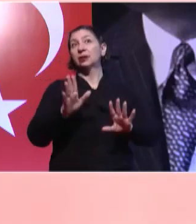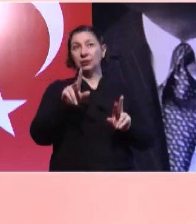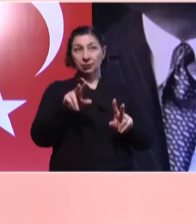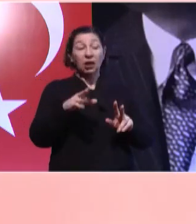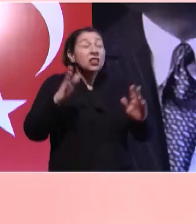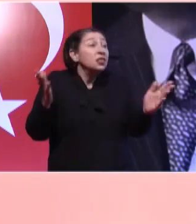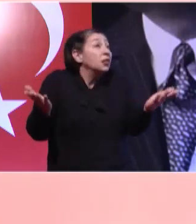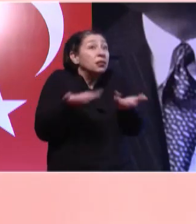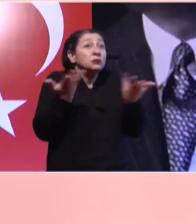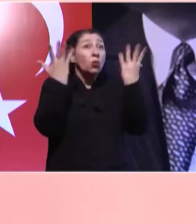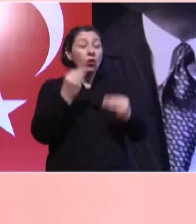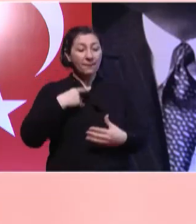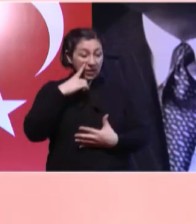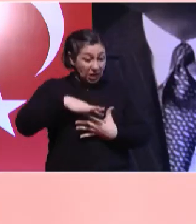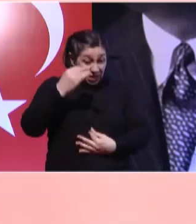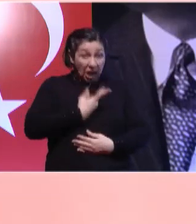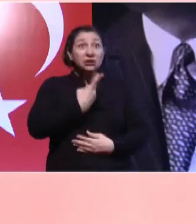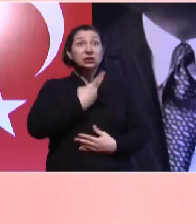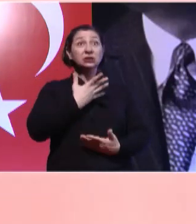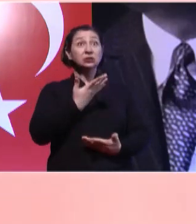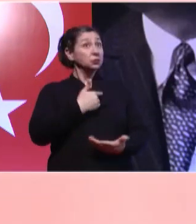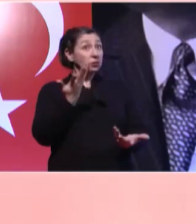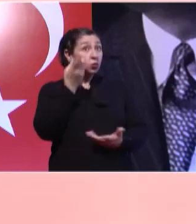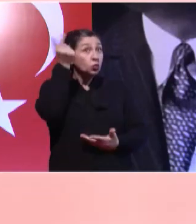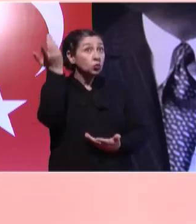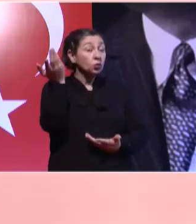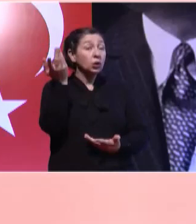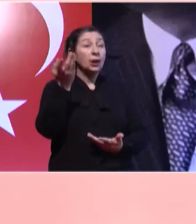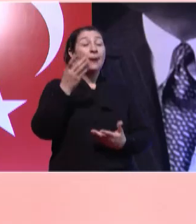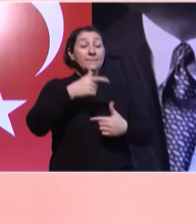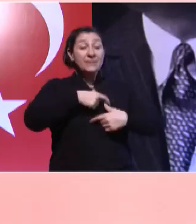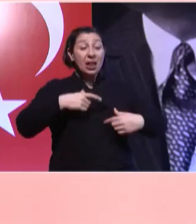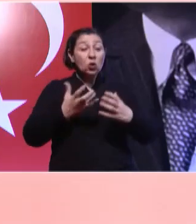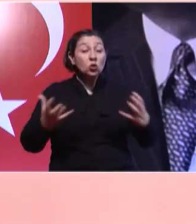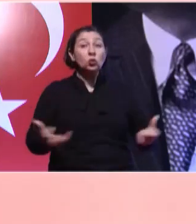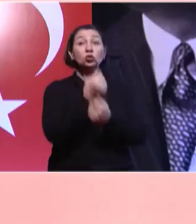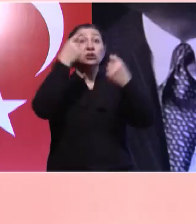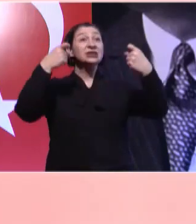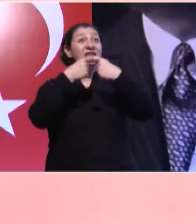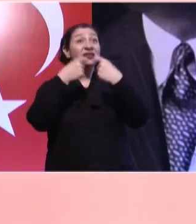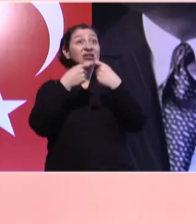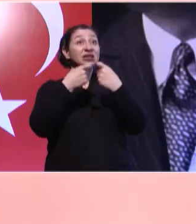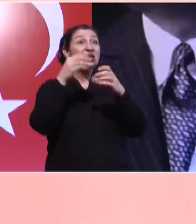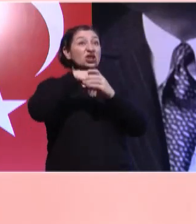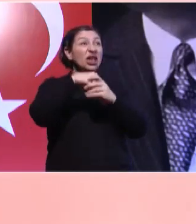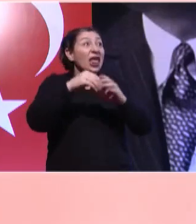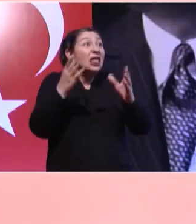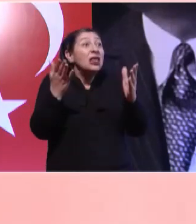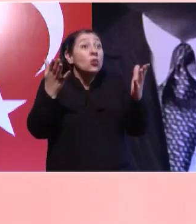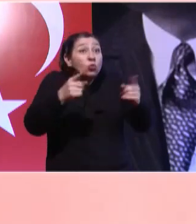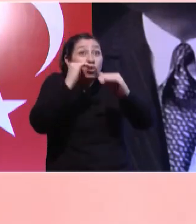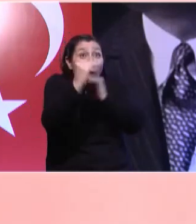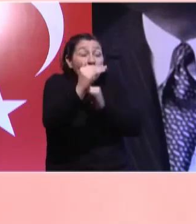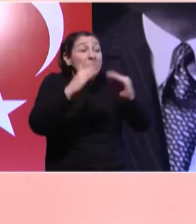Nasıl oluyor da insanlığımızı unuttuk? Milli Kurtuluş Savaşı'nı veren bir toplum nasıl olur da bugün